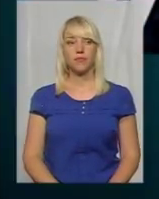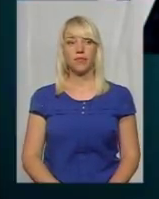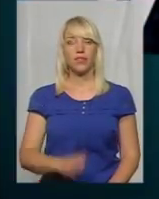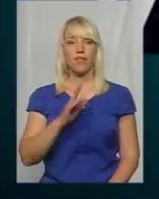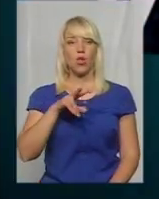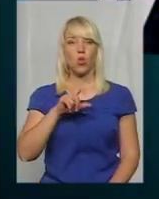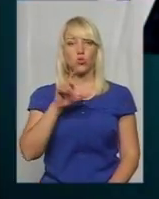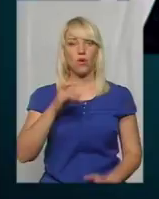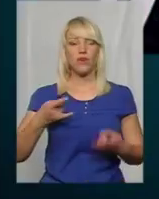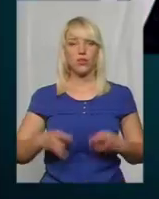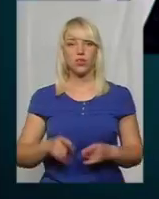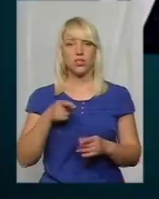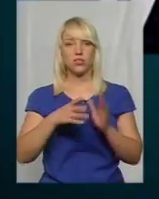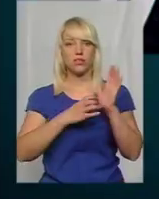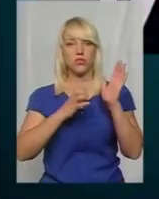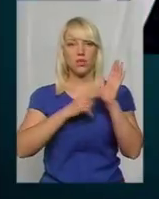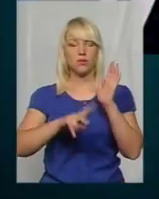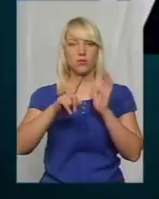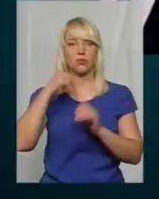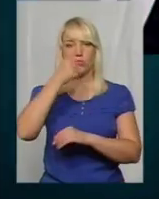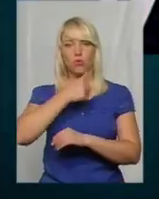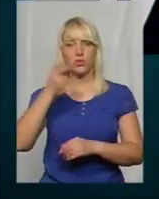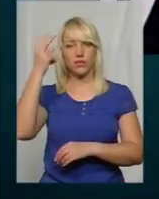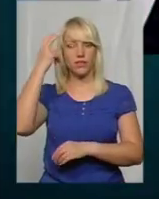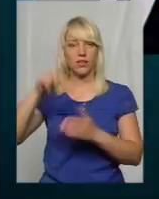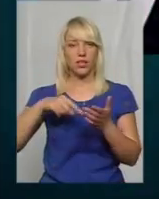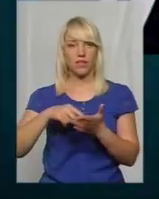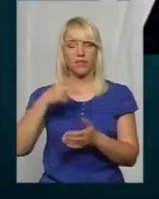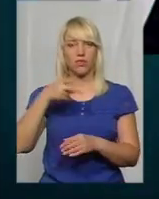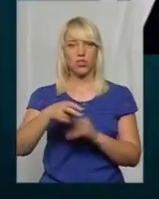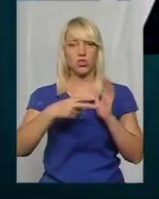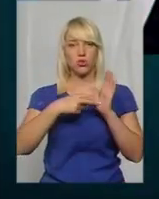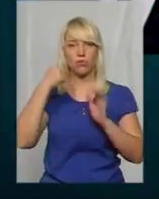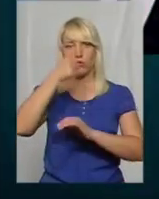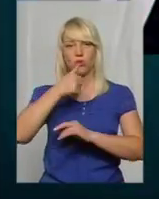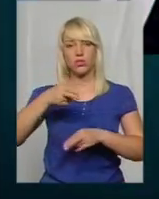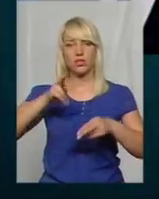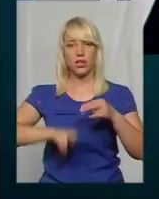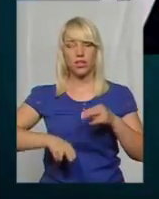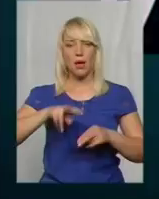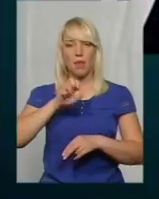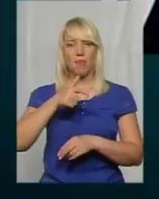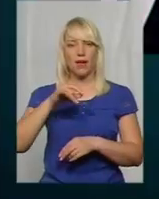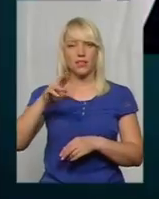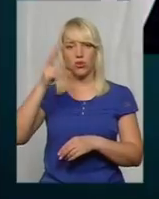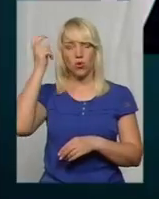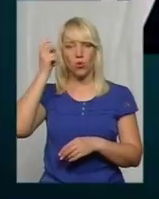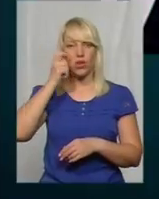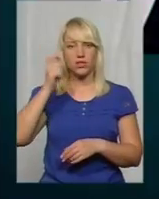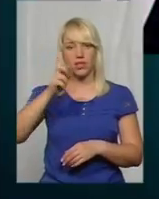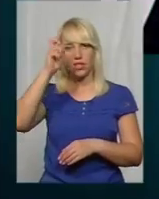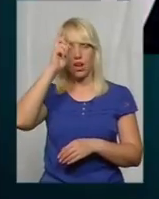Вадим Лозовий народився у 1971 році у Києві. У 2007 році закінчив магістратуру Українського